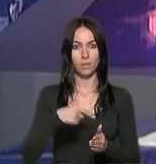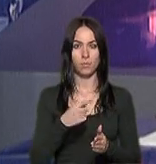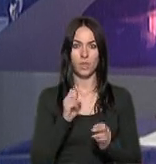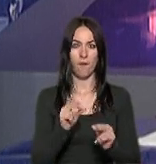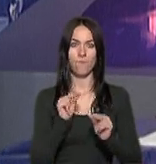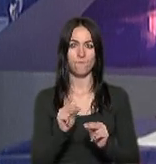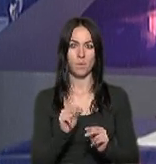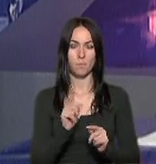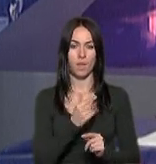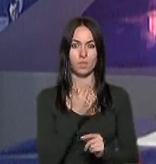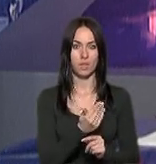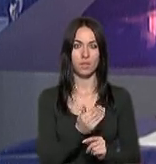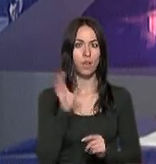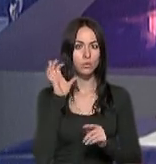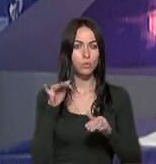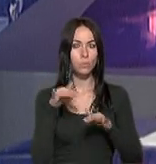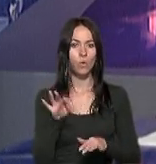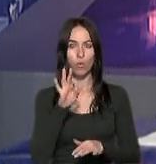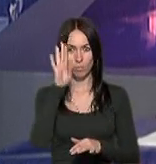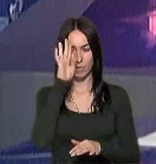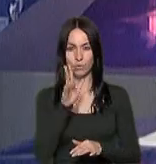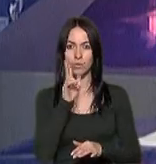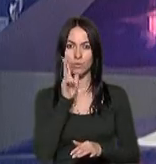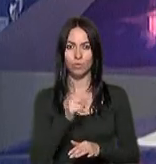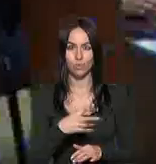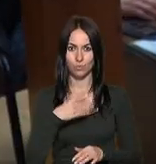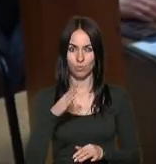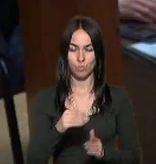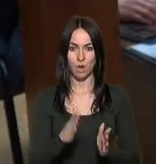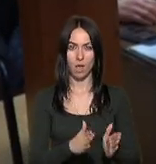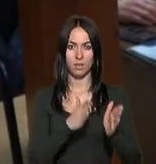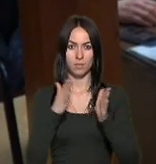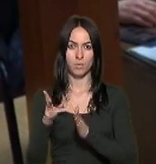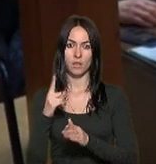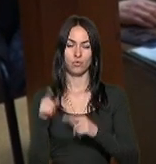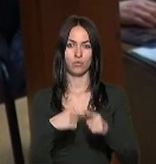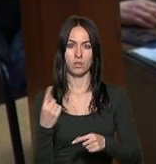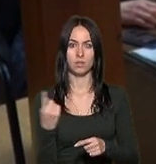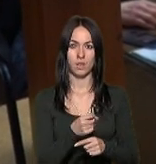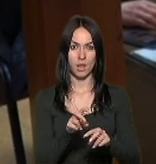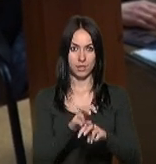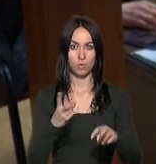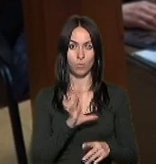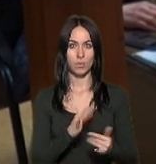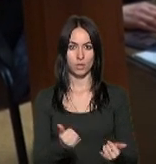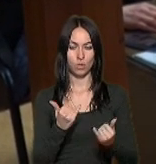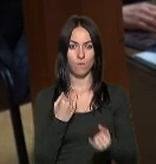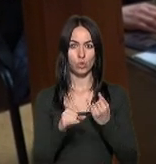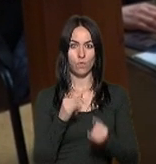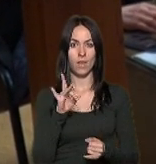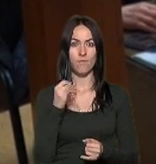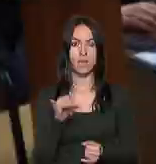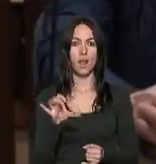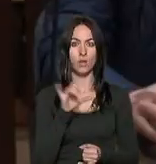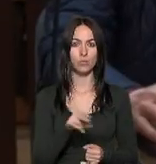Слухання у справі про смерть 3-річного хлопчика відтермінували на тиждень. Засідання мало відбутися сьогодні у жовтневому райсуді.